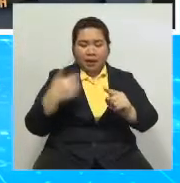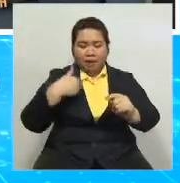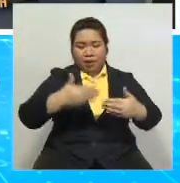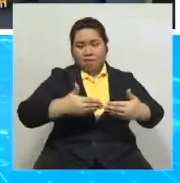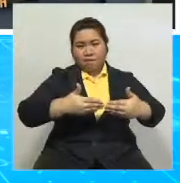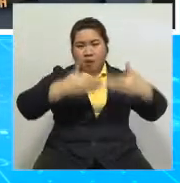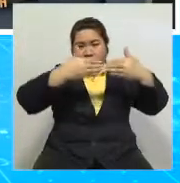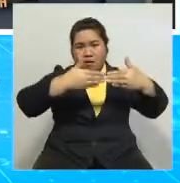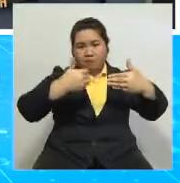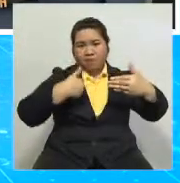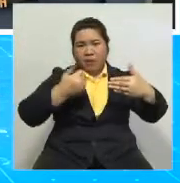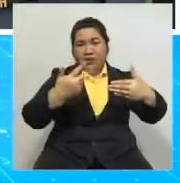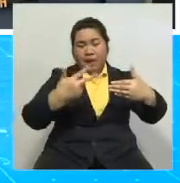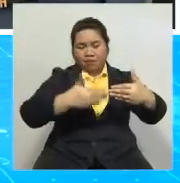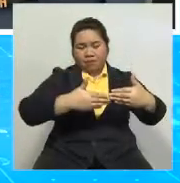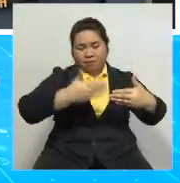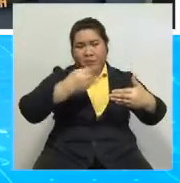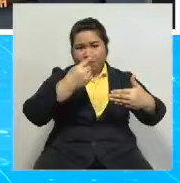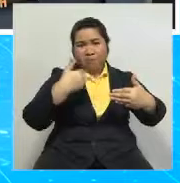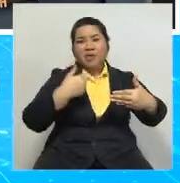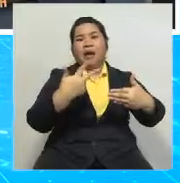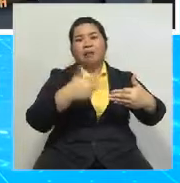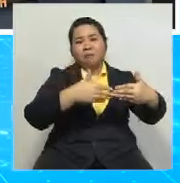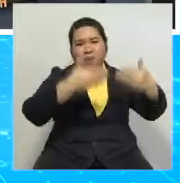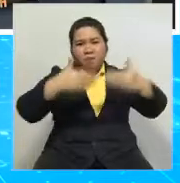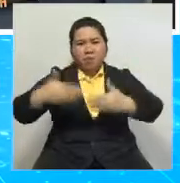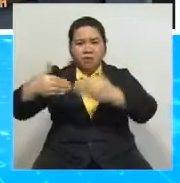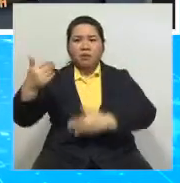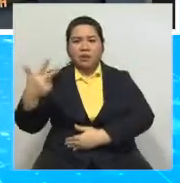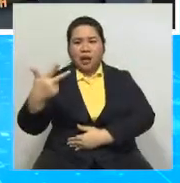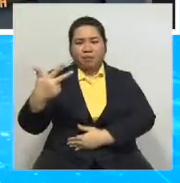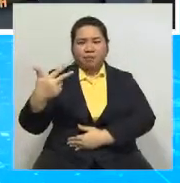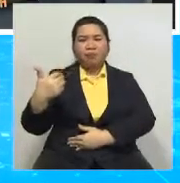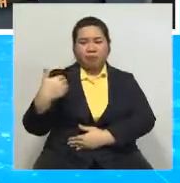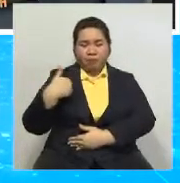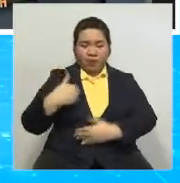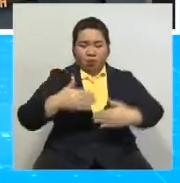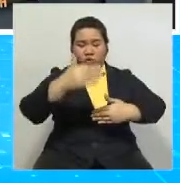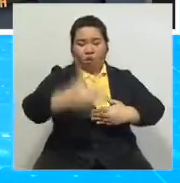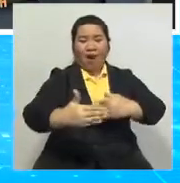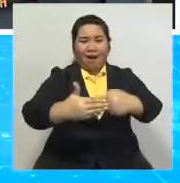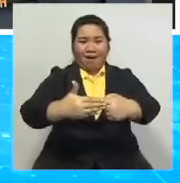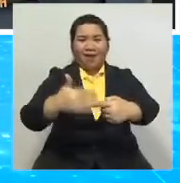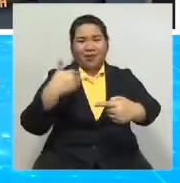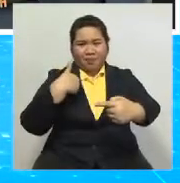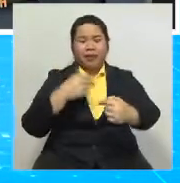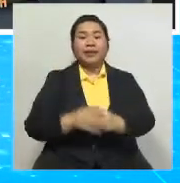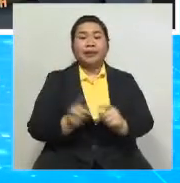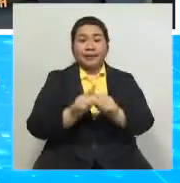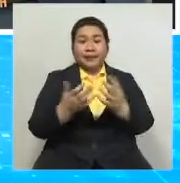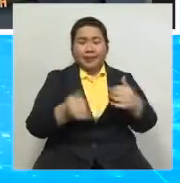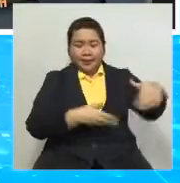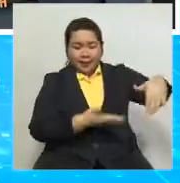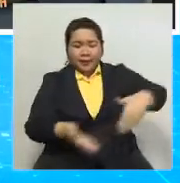นะครับจะมีทั้งหมดประมาณ3แห่งไม่ใช่1แห่งนะครับเป็น3แห่งซึ่งอยู่ช่วงตอนกลางลำน้ำนะครับรับน้ำตรงนี้ก็อย่าง